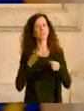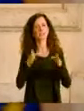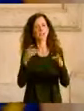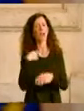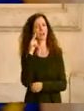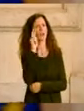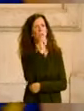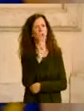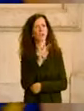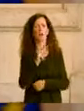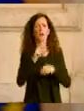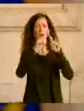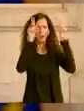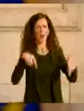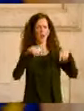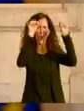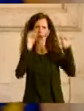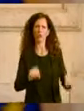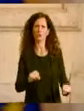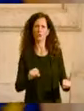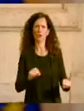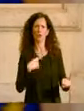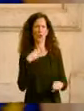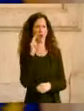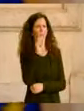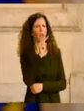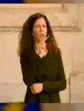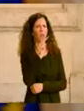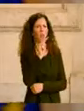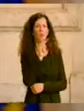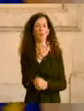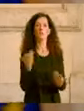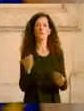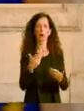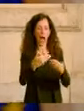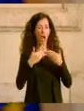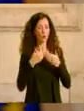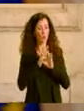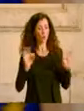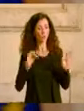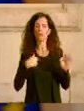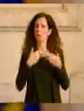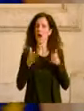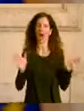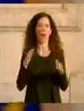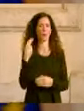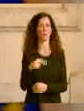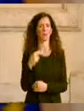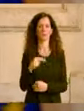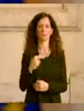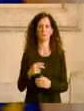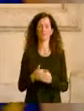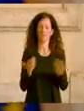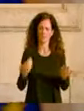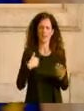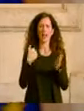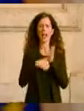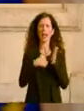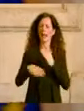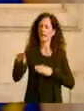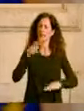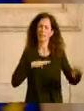sulle saracinesche dei negozi chiusi. Senza aiuti non potremo riaprire. Ho ricevuto tante